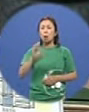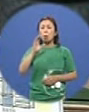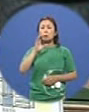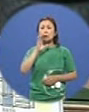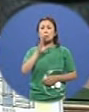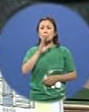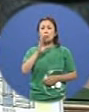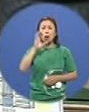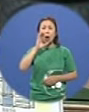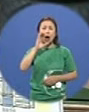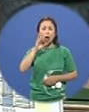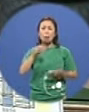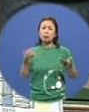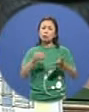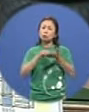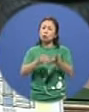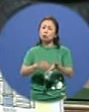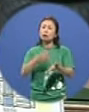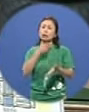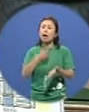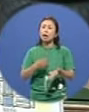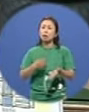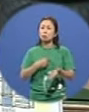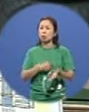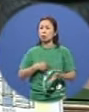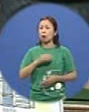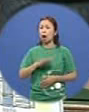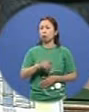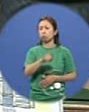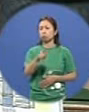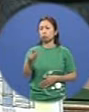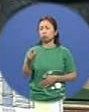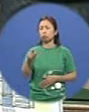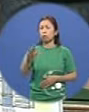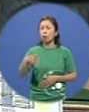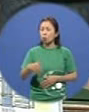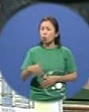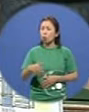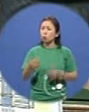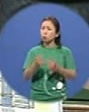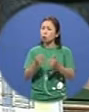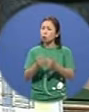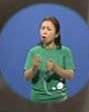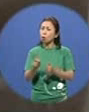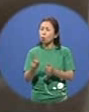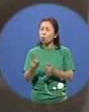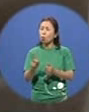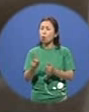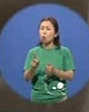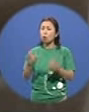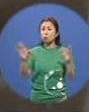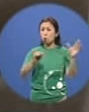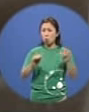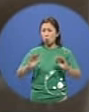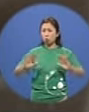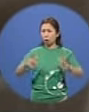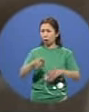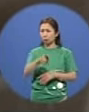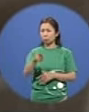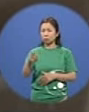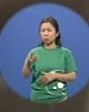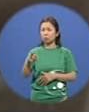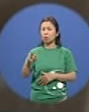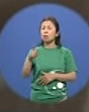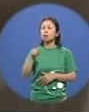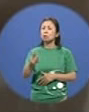てもどこへそういうねうん相談を持ちかけたらいいのかどこで情報取ったらいいんかわからんはいそういうその情報